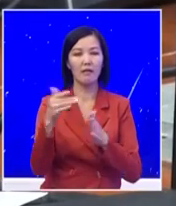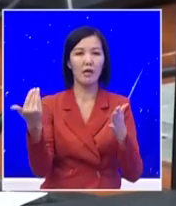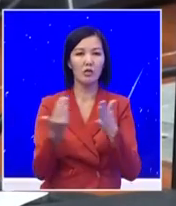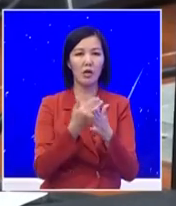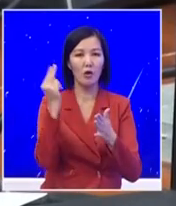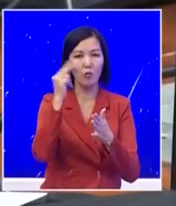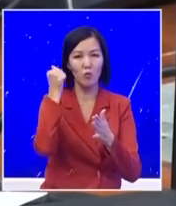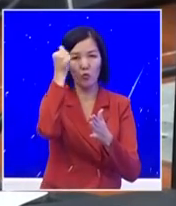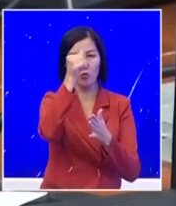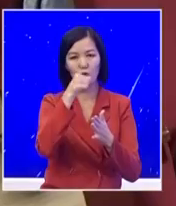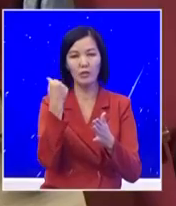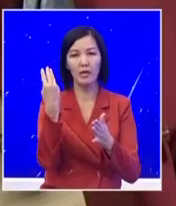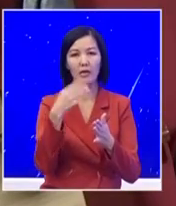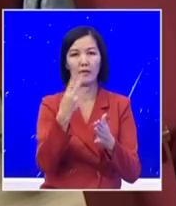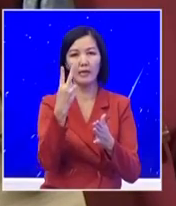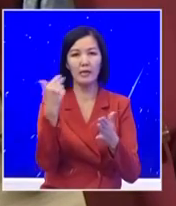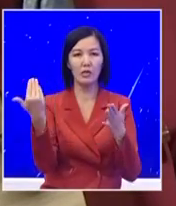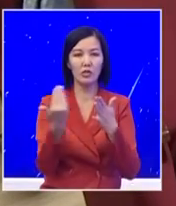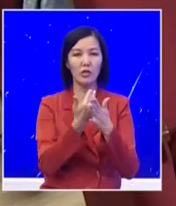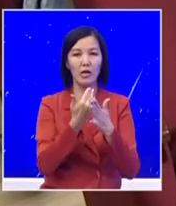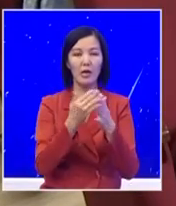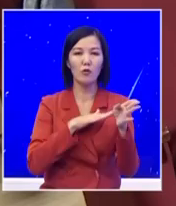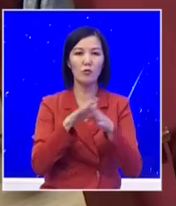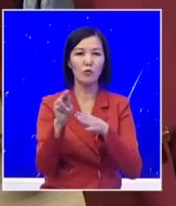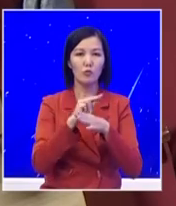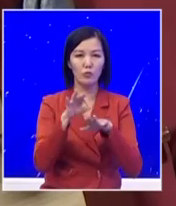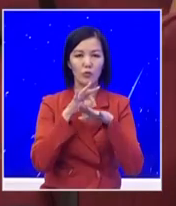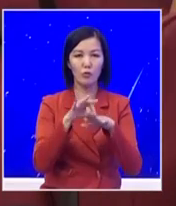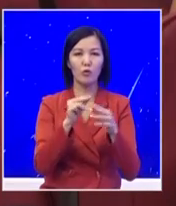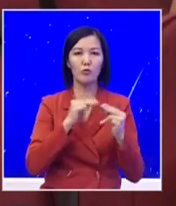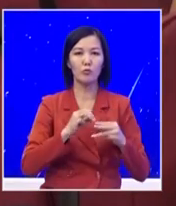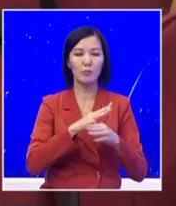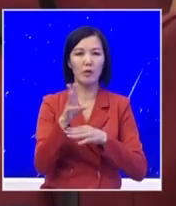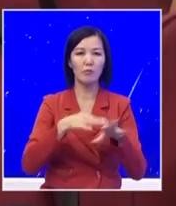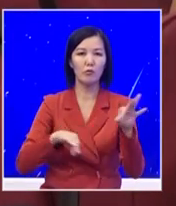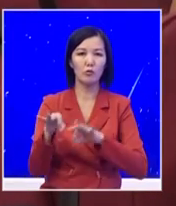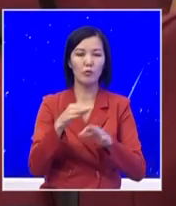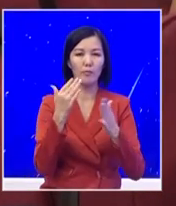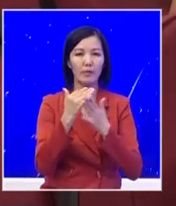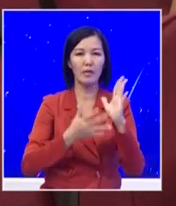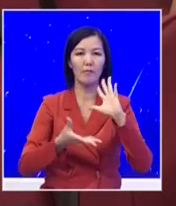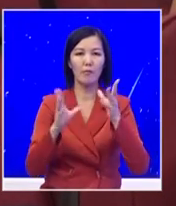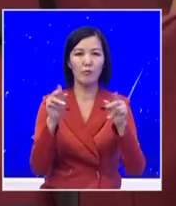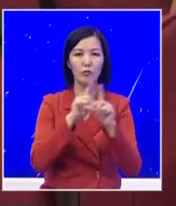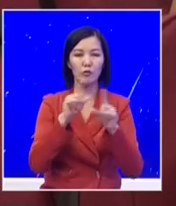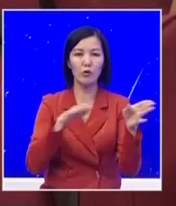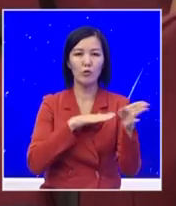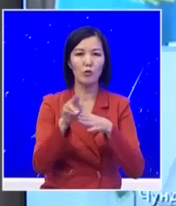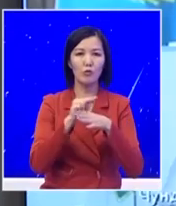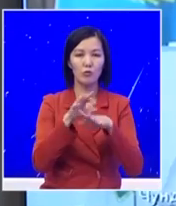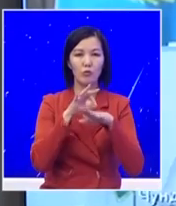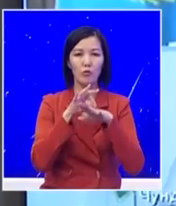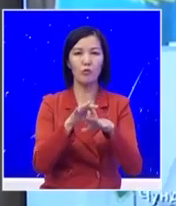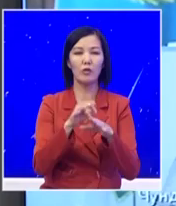оқу жылында 42 мектеп су жаңа кейіпке енеді. Жұмыспен қамтудың жол картасы бағдарламасы бойынша нысандар күрделі жөндеуден